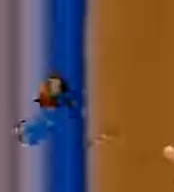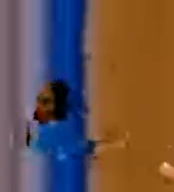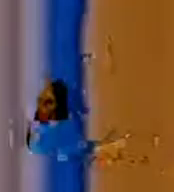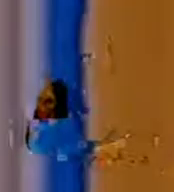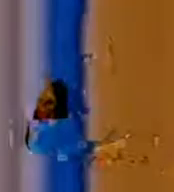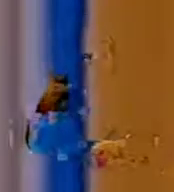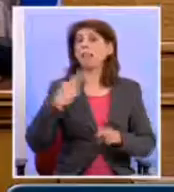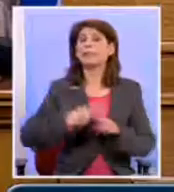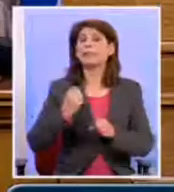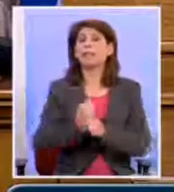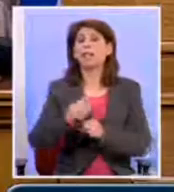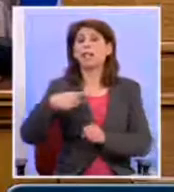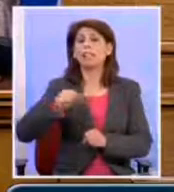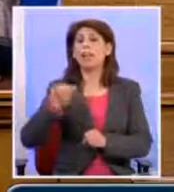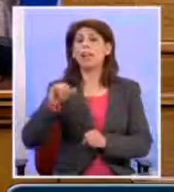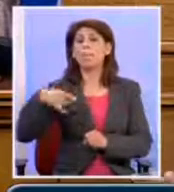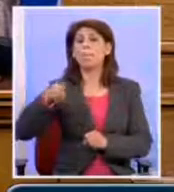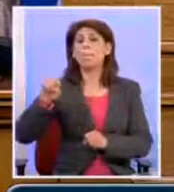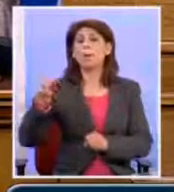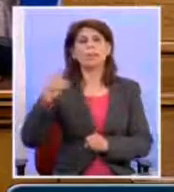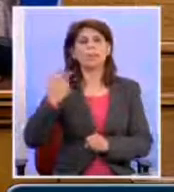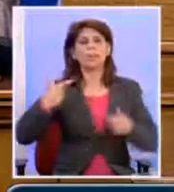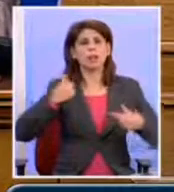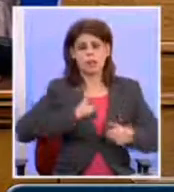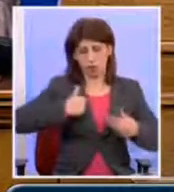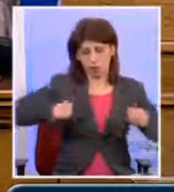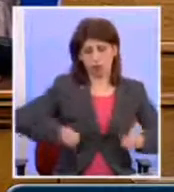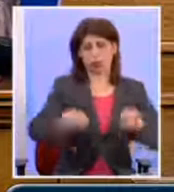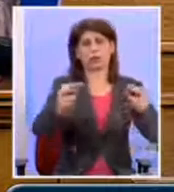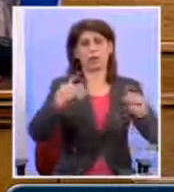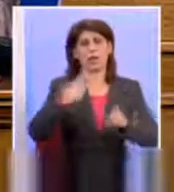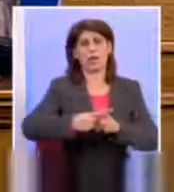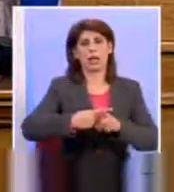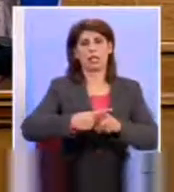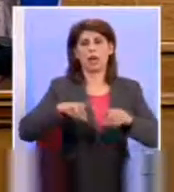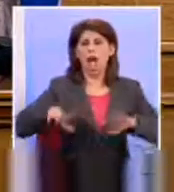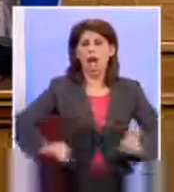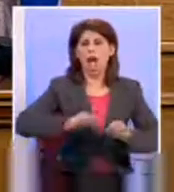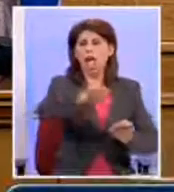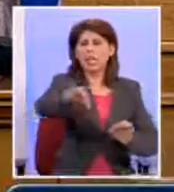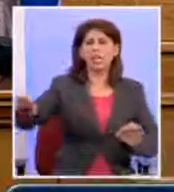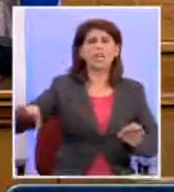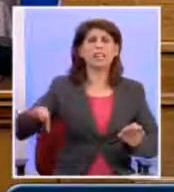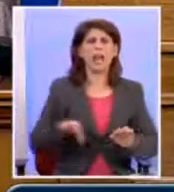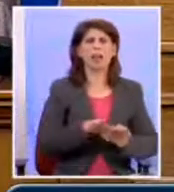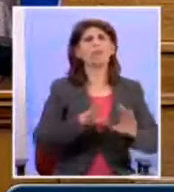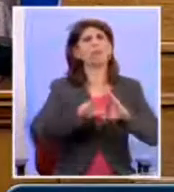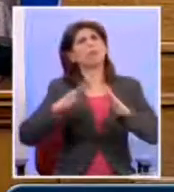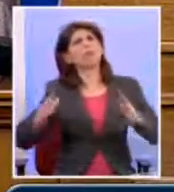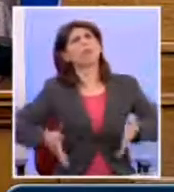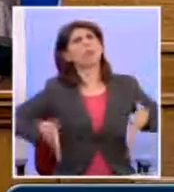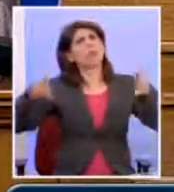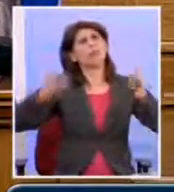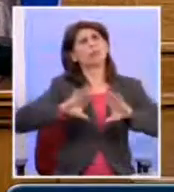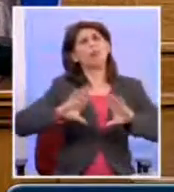ως κύριο έργο την ιδιωτικοποίηση ελληνικών ακινήτων, τα οποία εφόσον ανήκουν